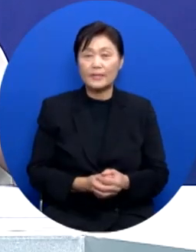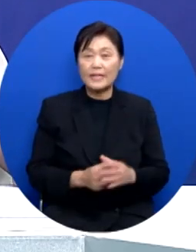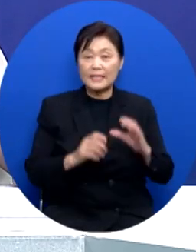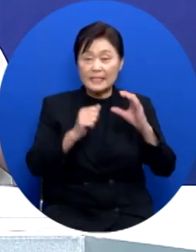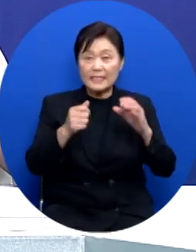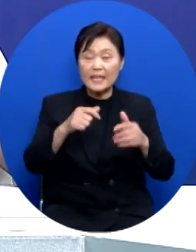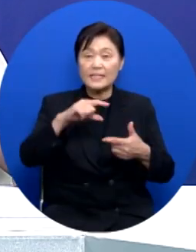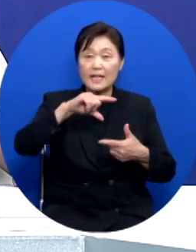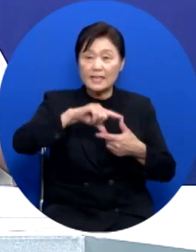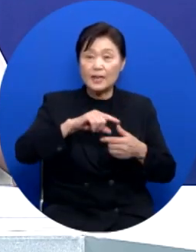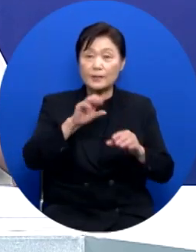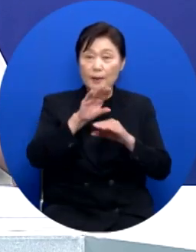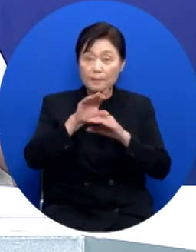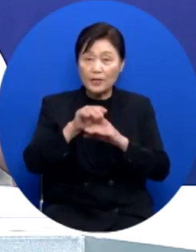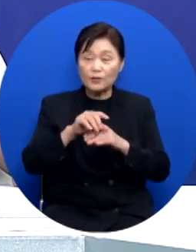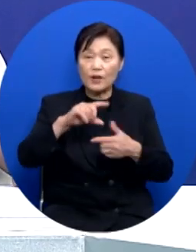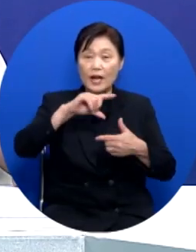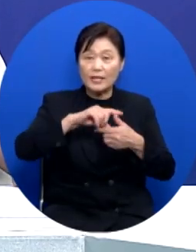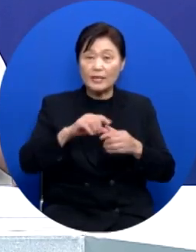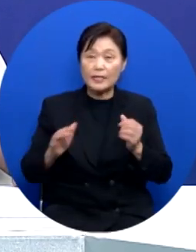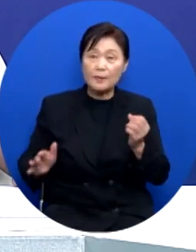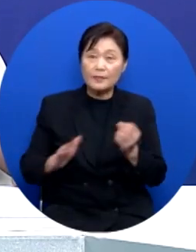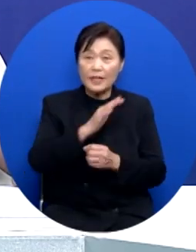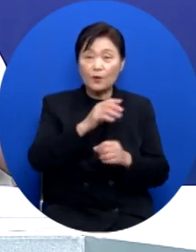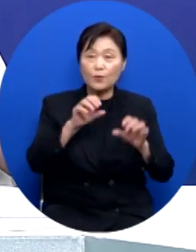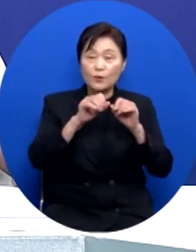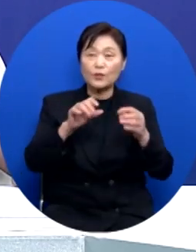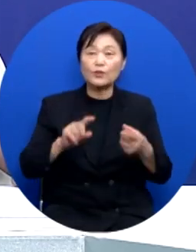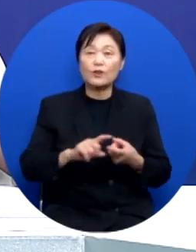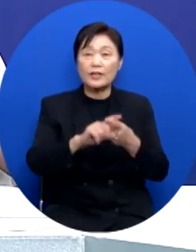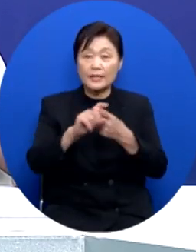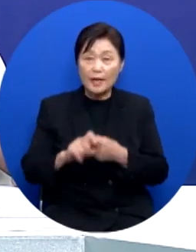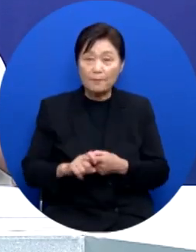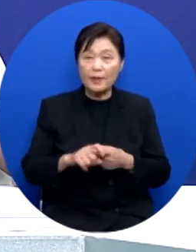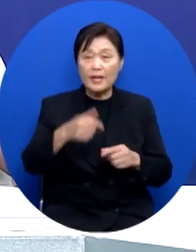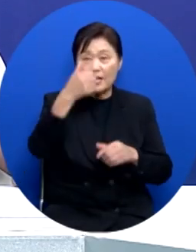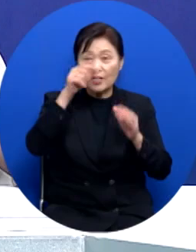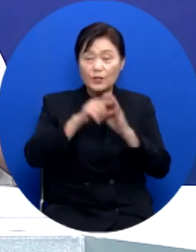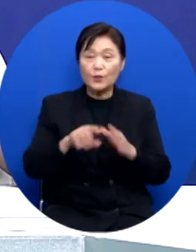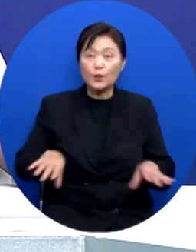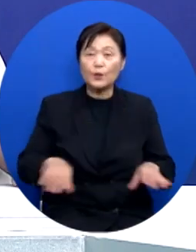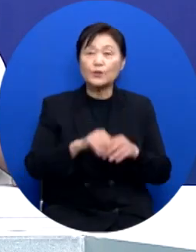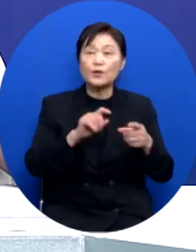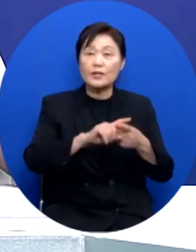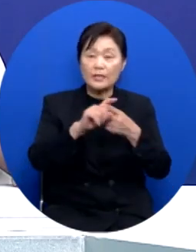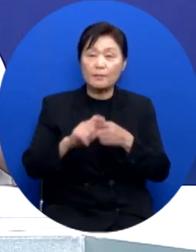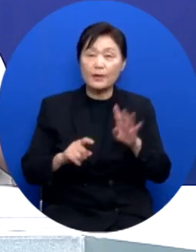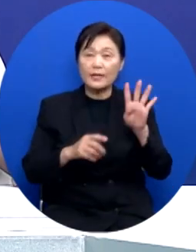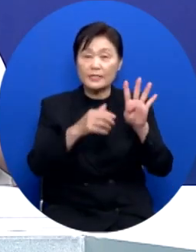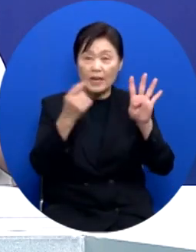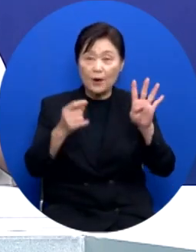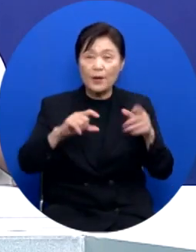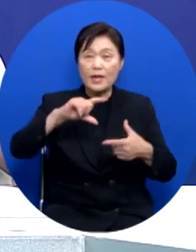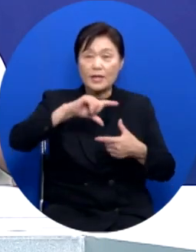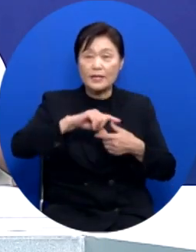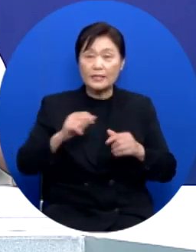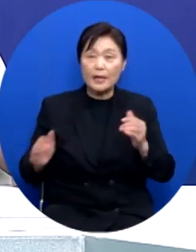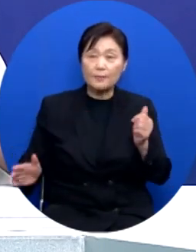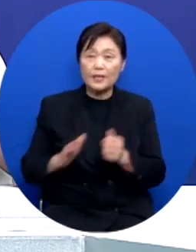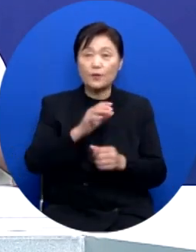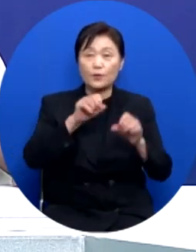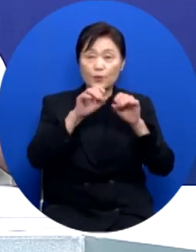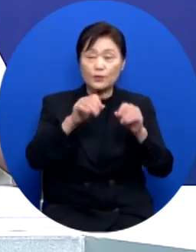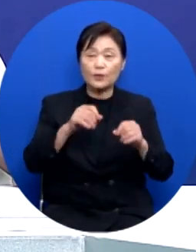CTS 경남방송과 경남탁구선교연합회, 경남기독교총연합회가 제4회 경남탁교선교